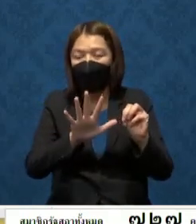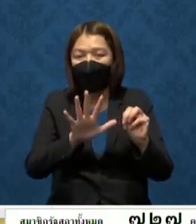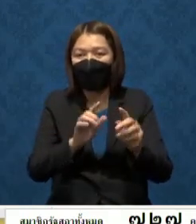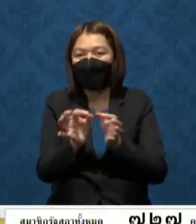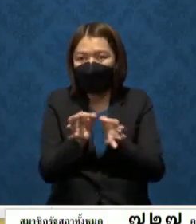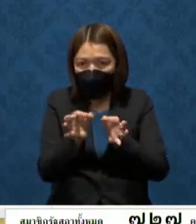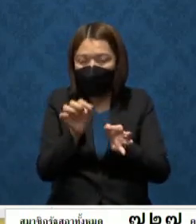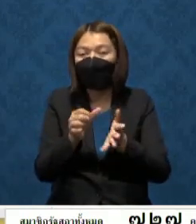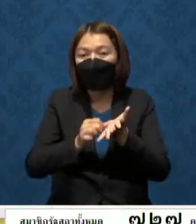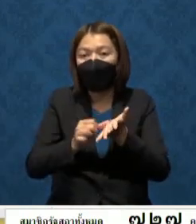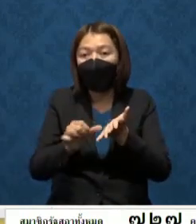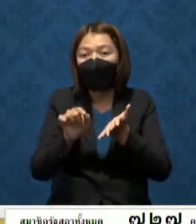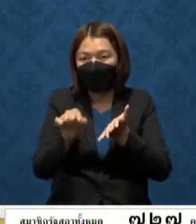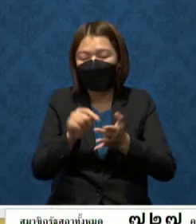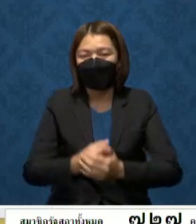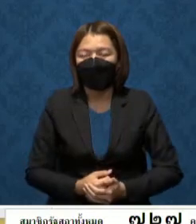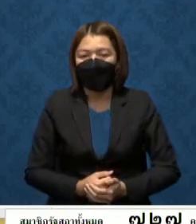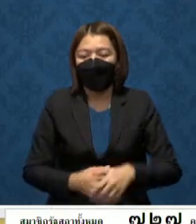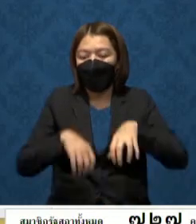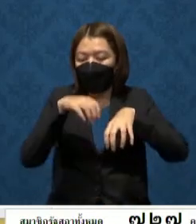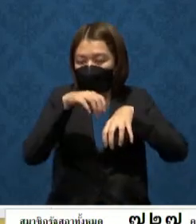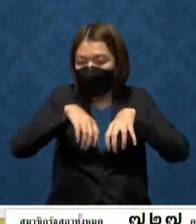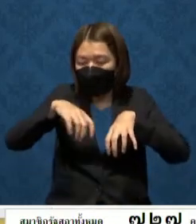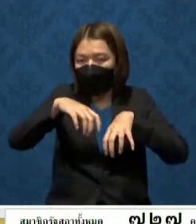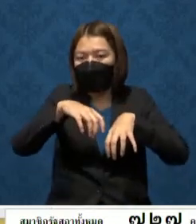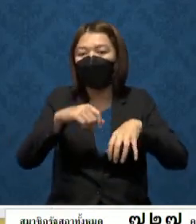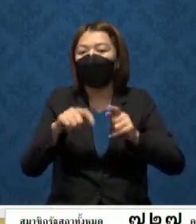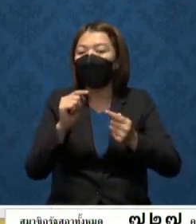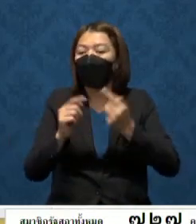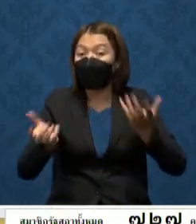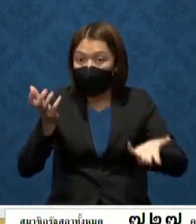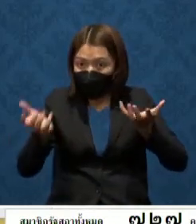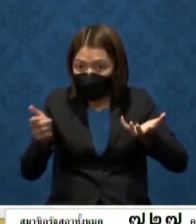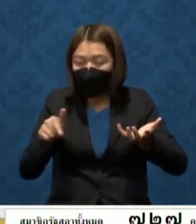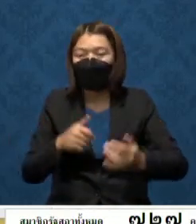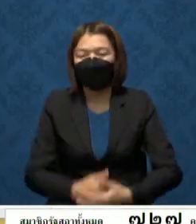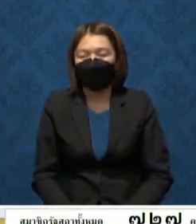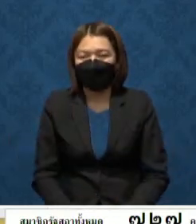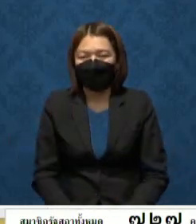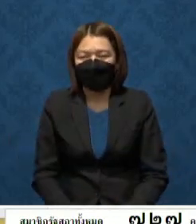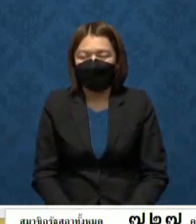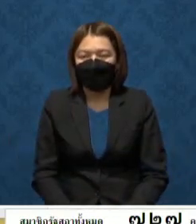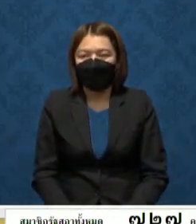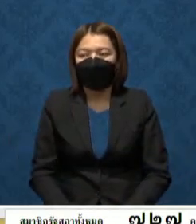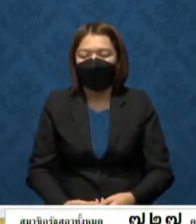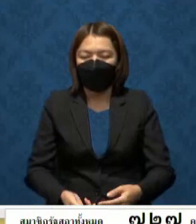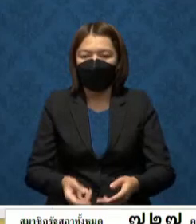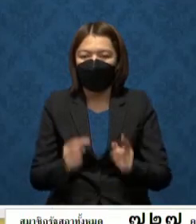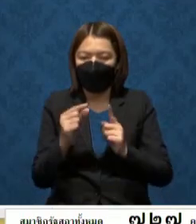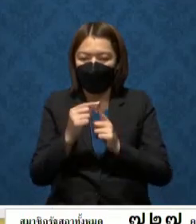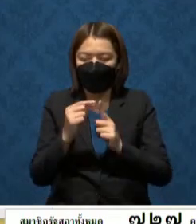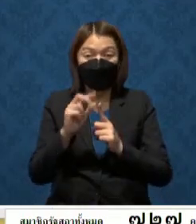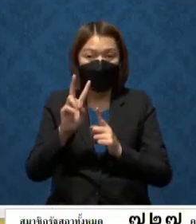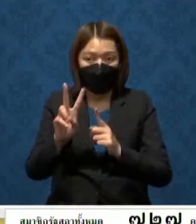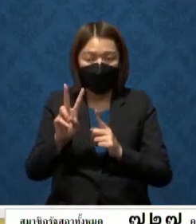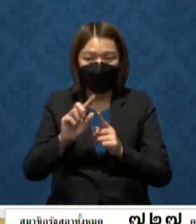แก้ไขเพ่ม เติมนิยามคำวาหนวยงานใณกระบวนการยุธรมส่นนิยามคำที่สองที่กระมือการมี